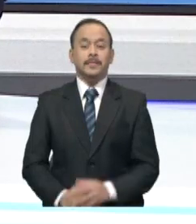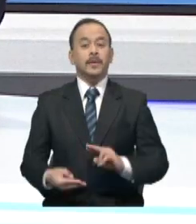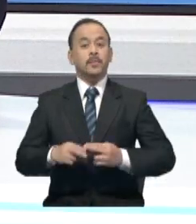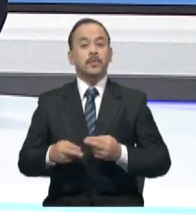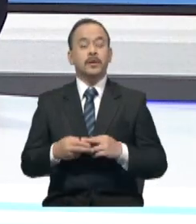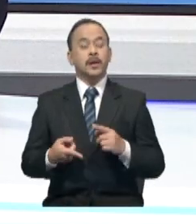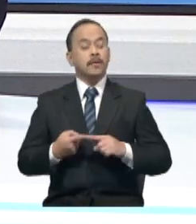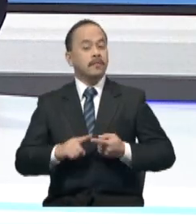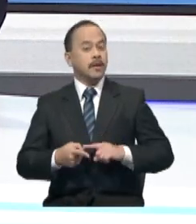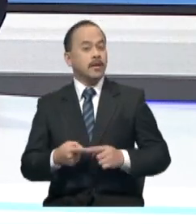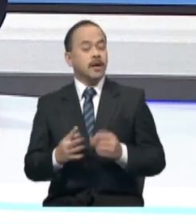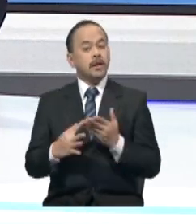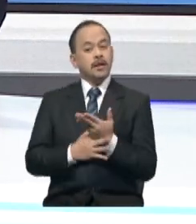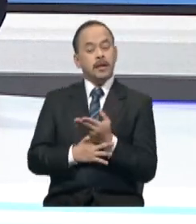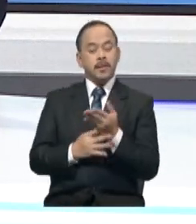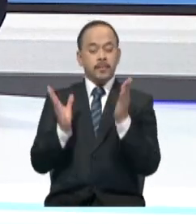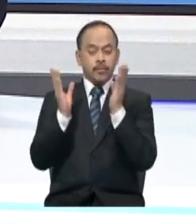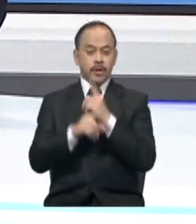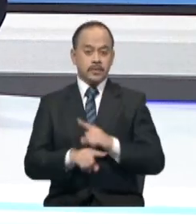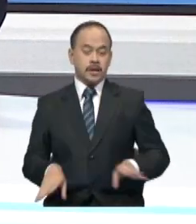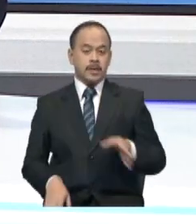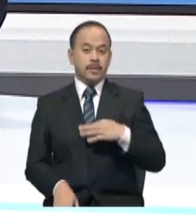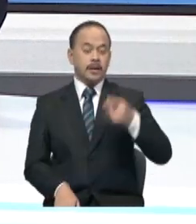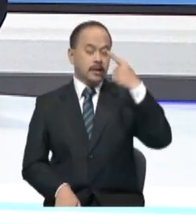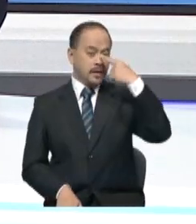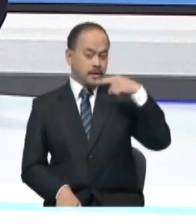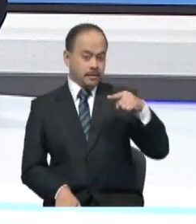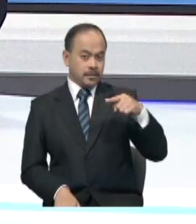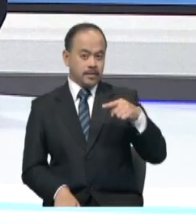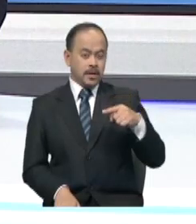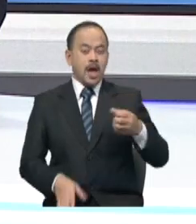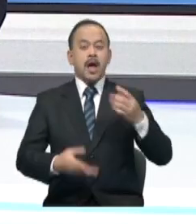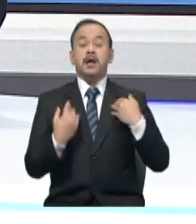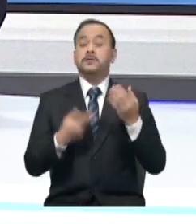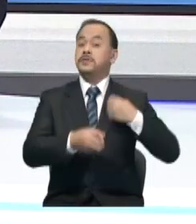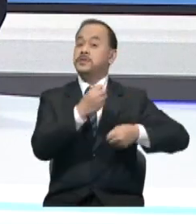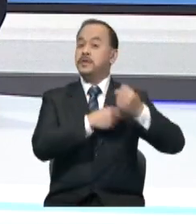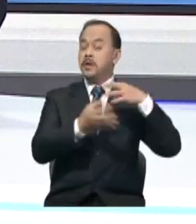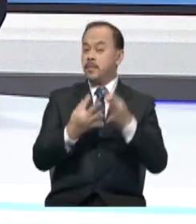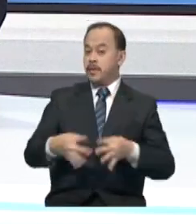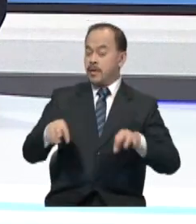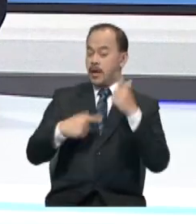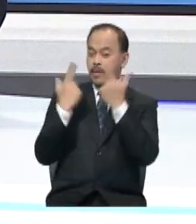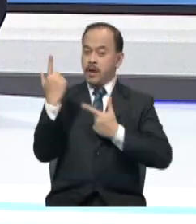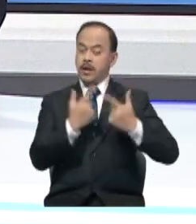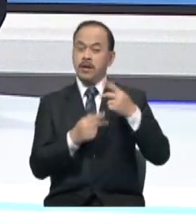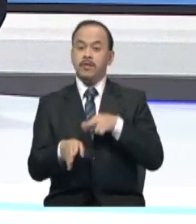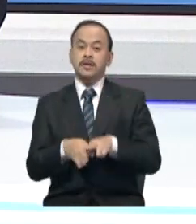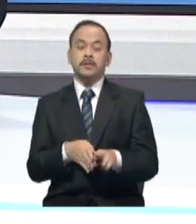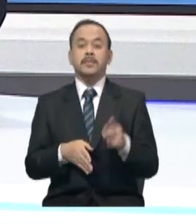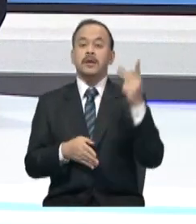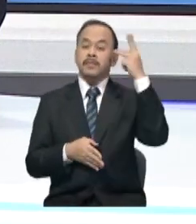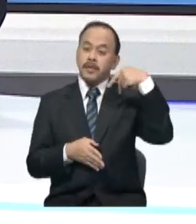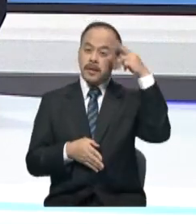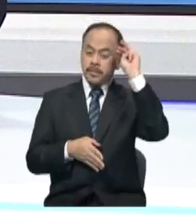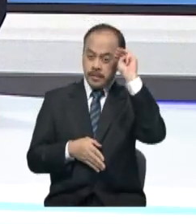Hubungan persahabatan antara negara Brunei Darussalam dan Kerajaan Thailand melakar sejarah penting dengan lawatan rasmi Perdana Menteri Kerajaan